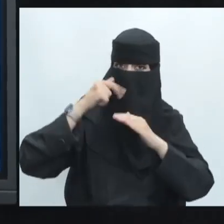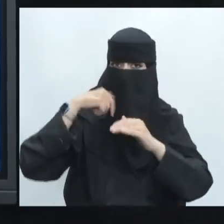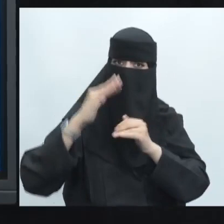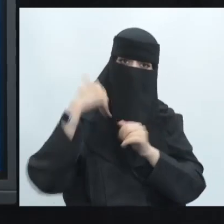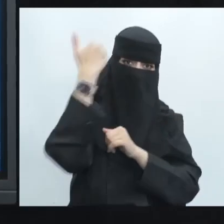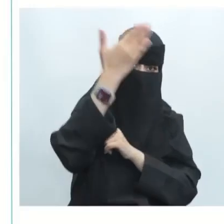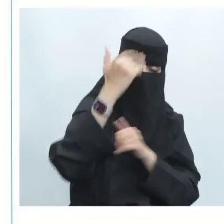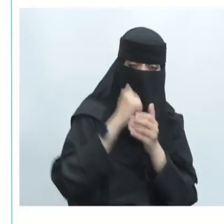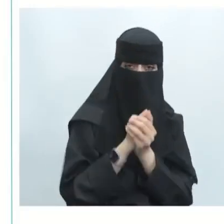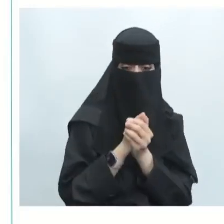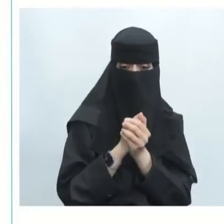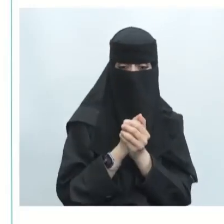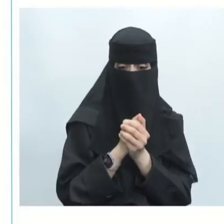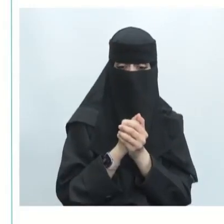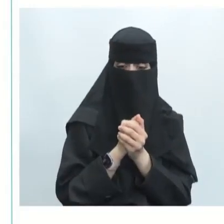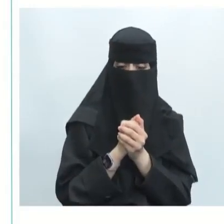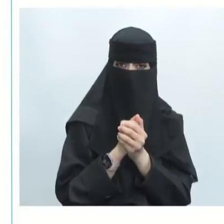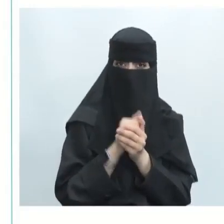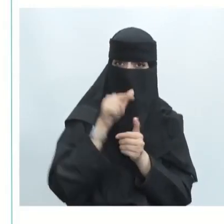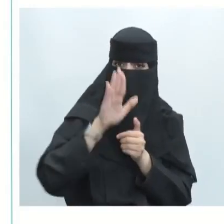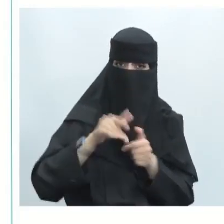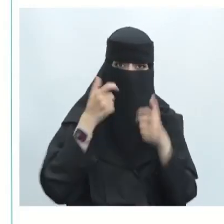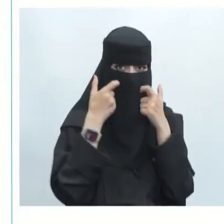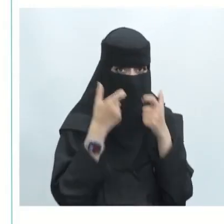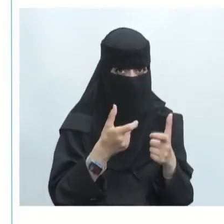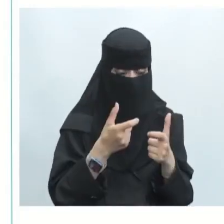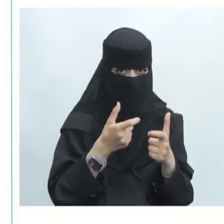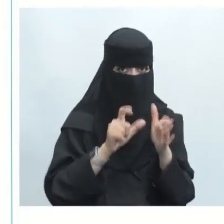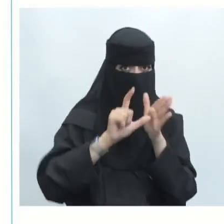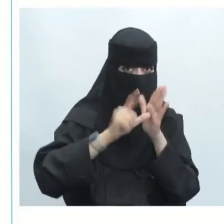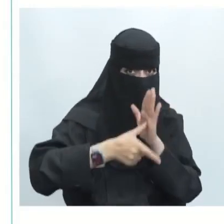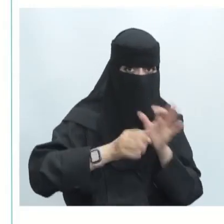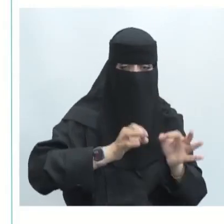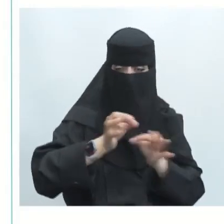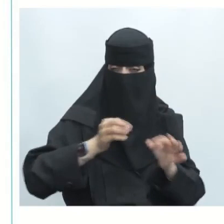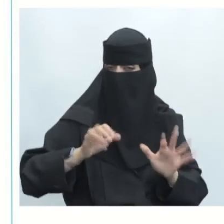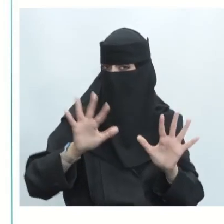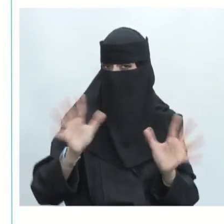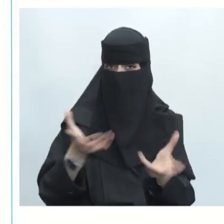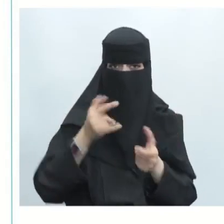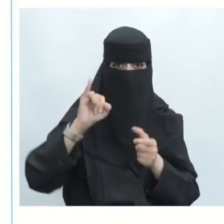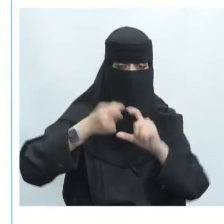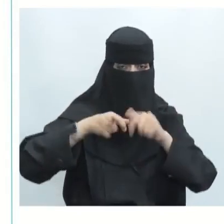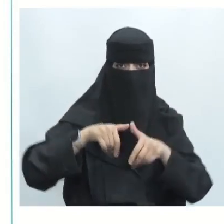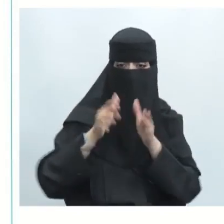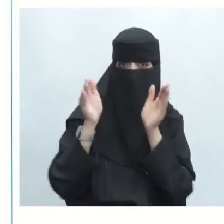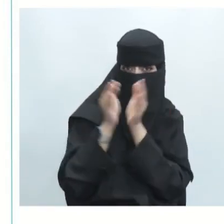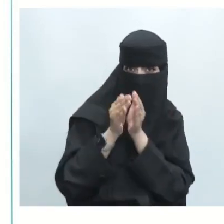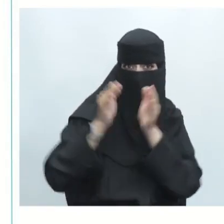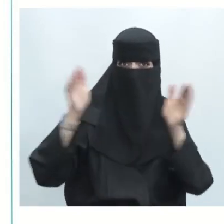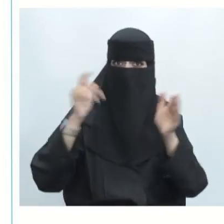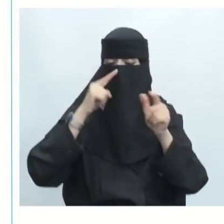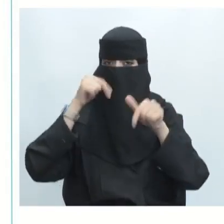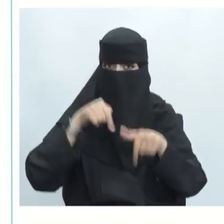المستقبل لذلك تركز الخطه الاستراتيجيه لاي منظمه لو نظرنا لاي منظمه صغيره كبيره